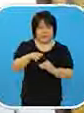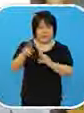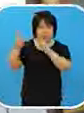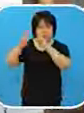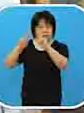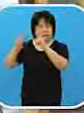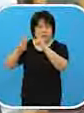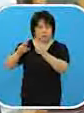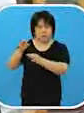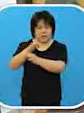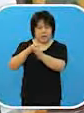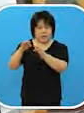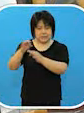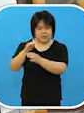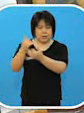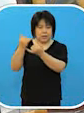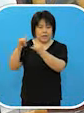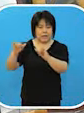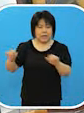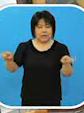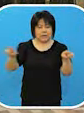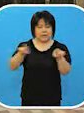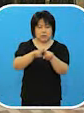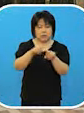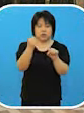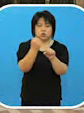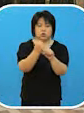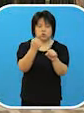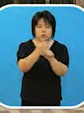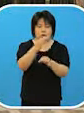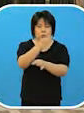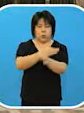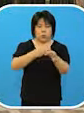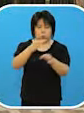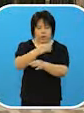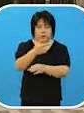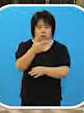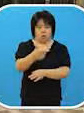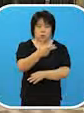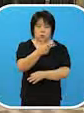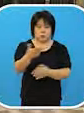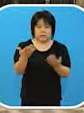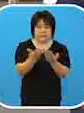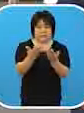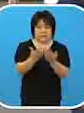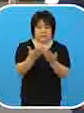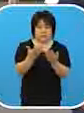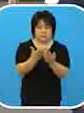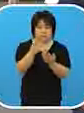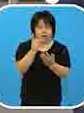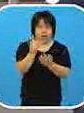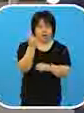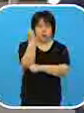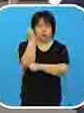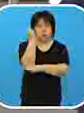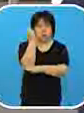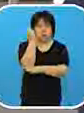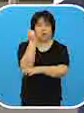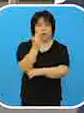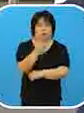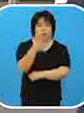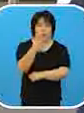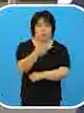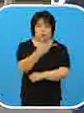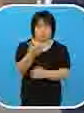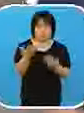企業の経営者の方が一緒に作って運営している六次産業化の拠点施設という。 六